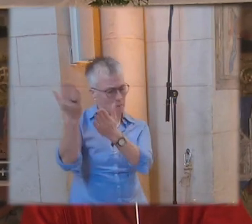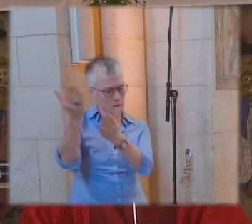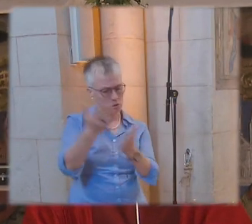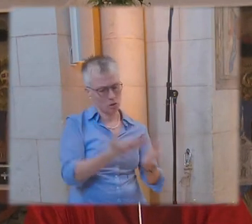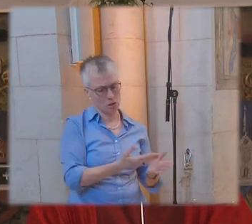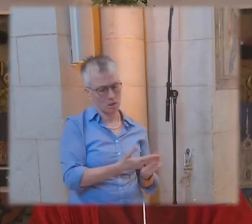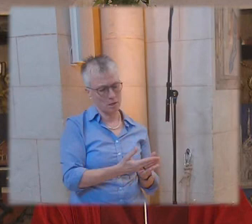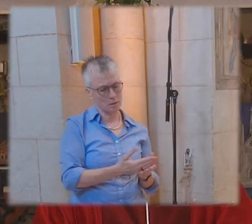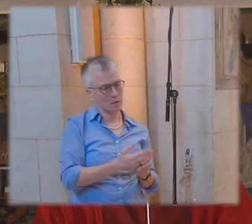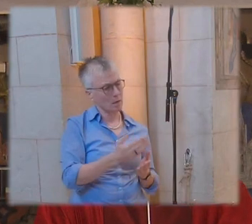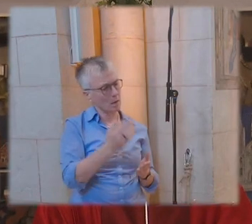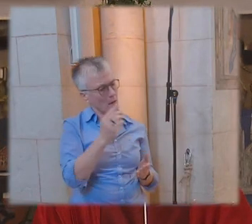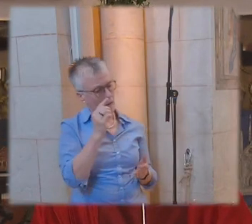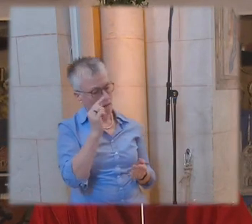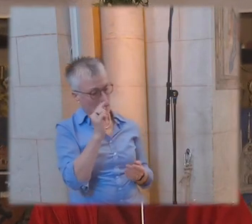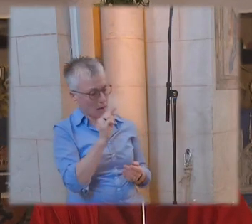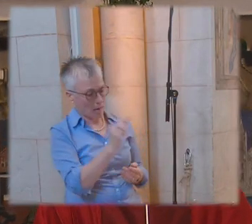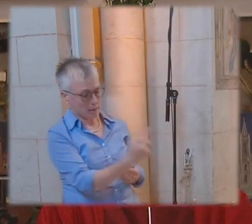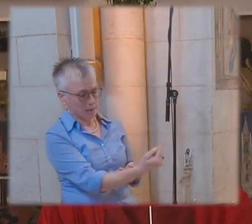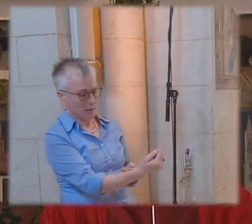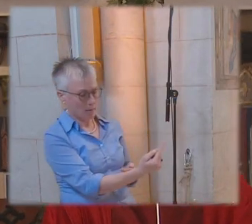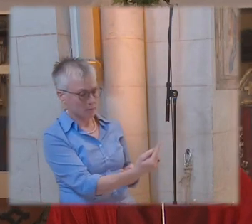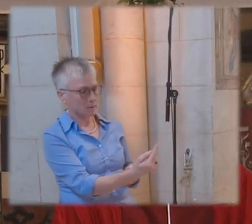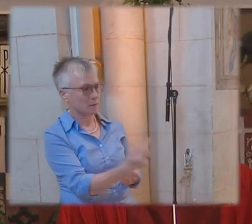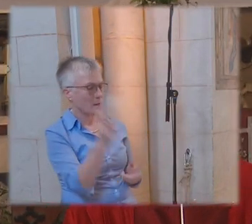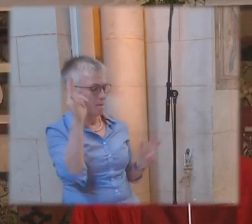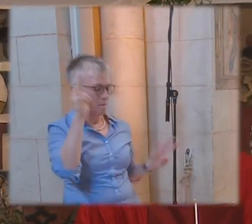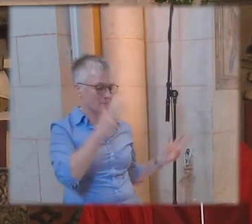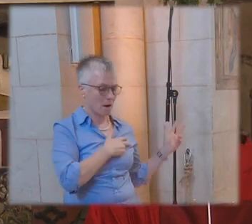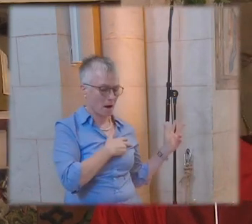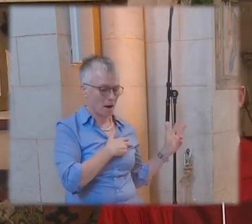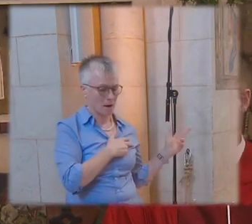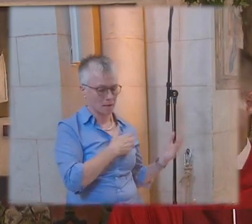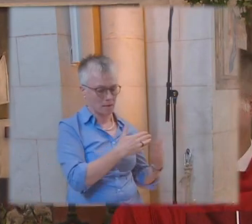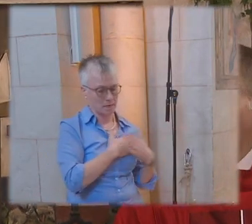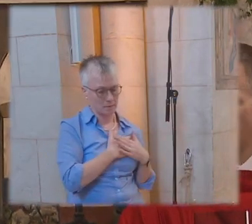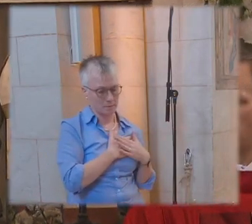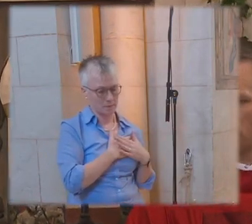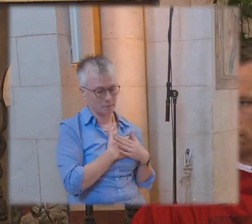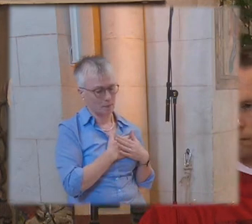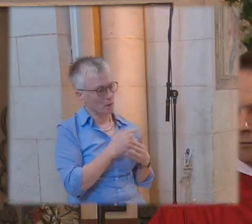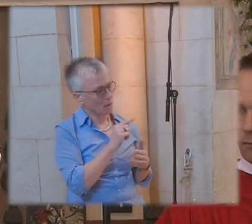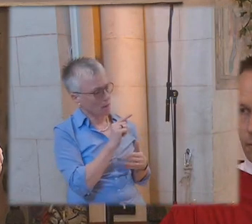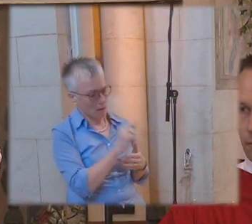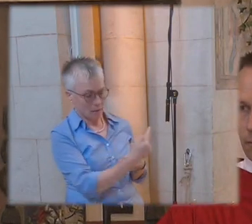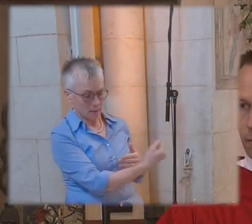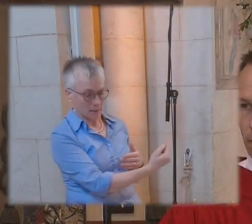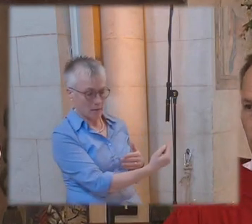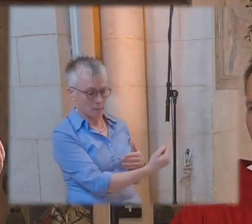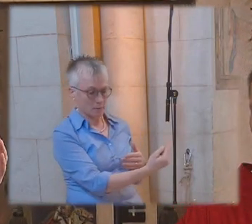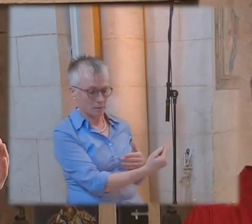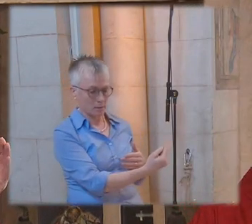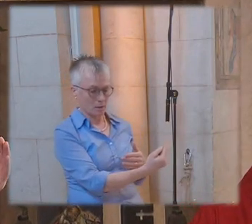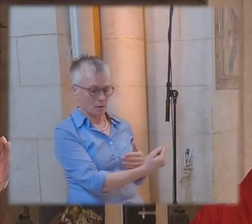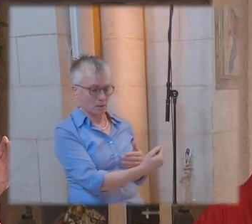Wahrheit geschenkt, durch die er die Machenschaften der Lüge durchschaute und beharrlich blieb im Zeugnis